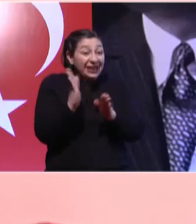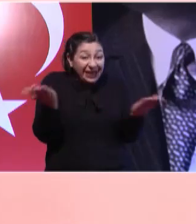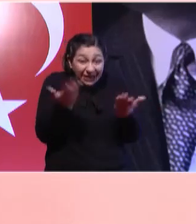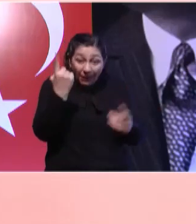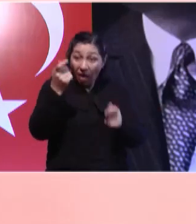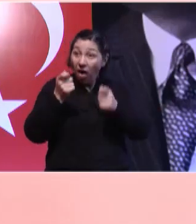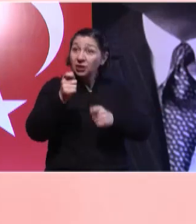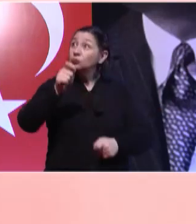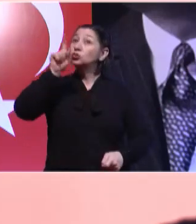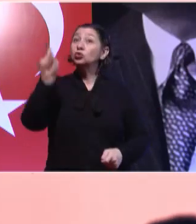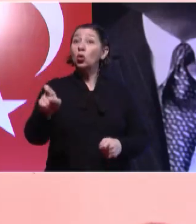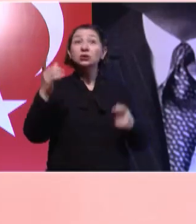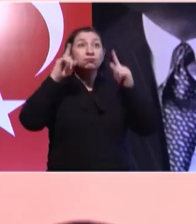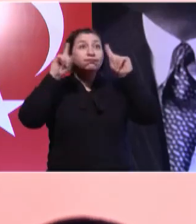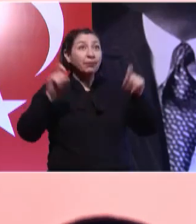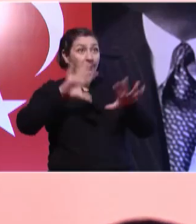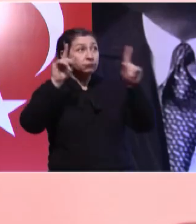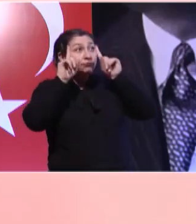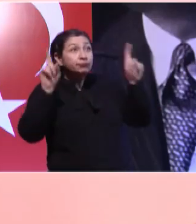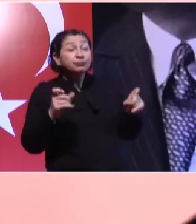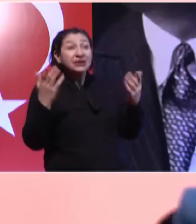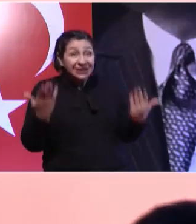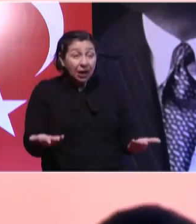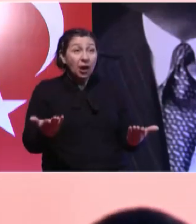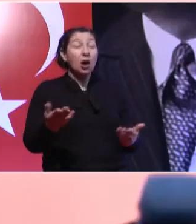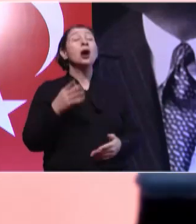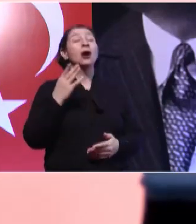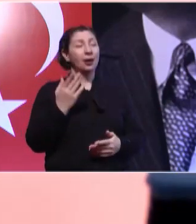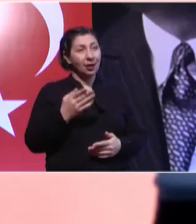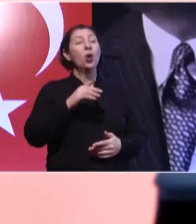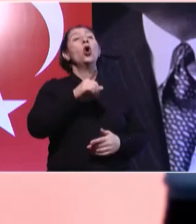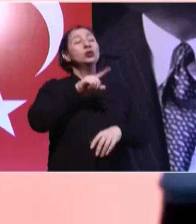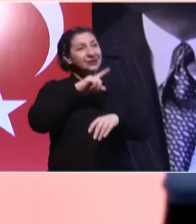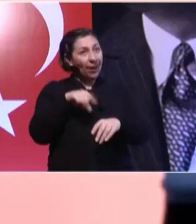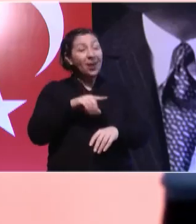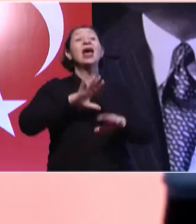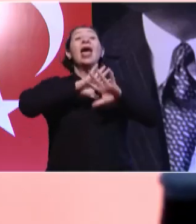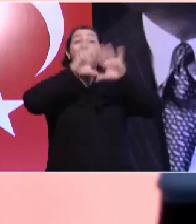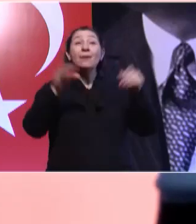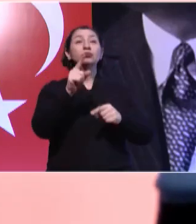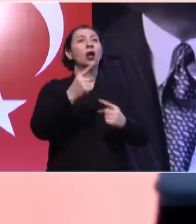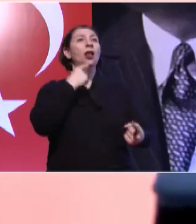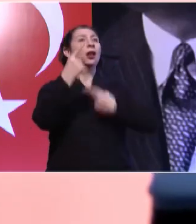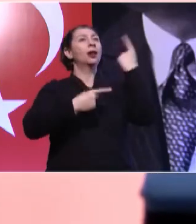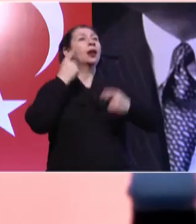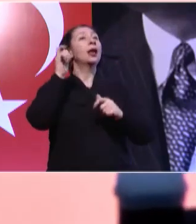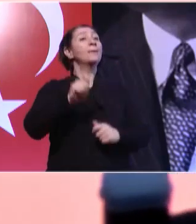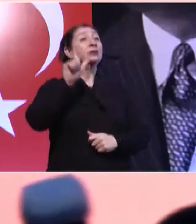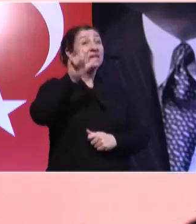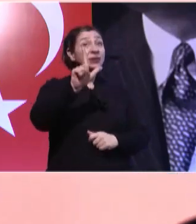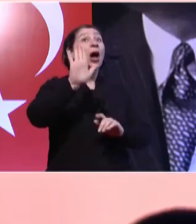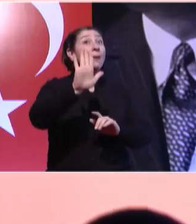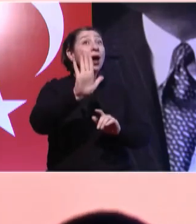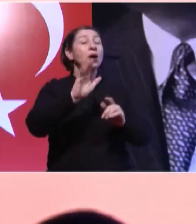eğitimdir diye soruyorsa, o zaman hepimiz bunu dillendirmeli ama çözümünü de